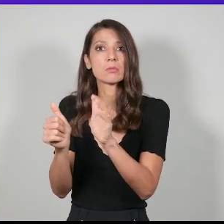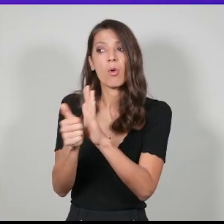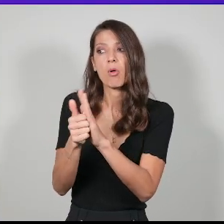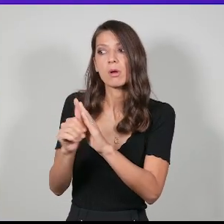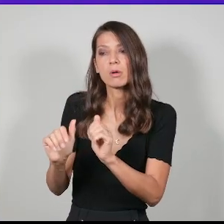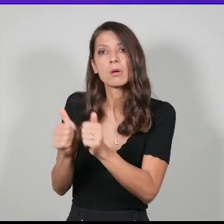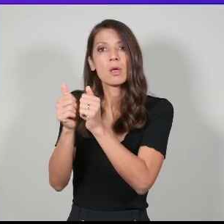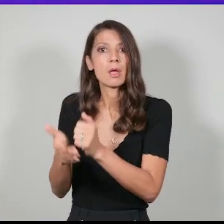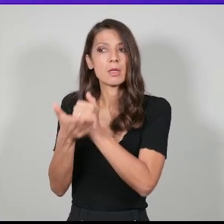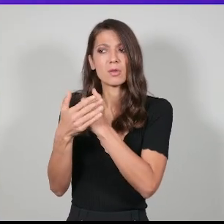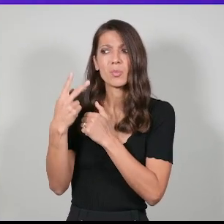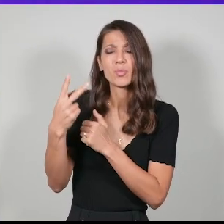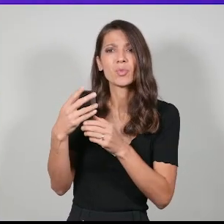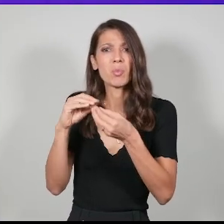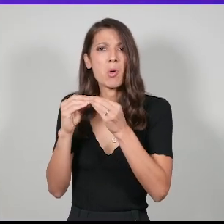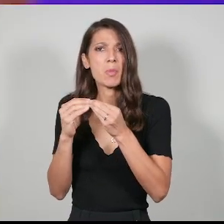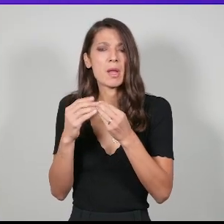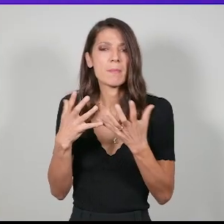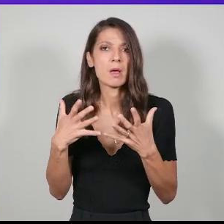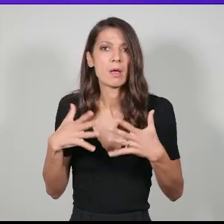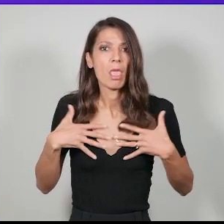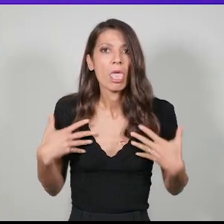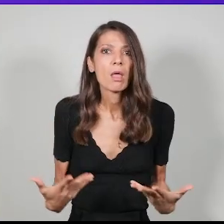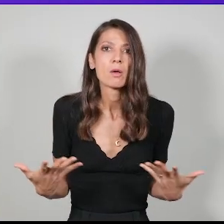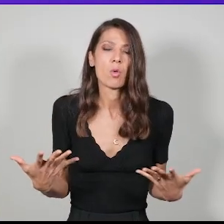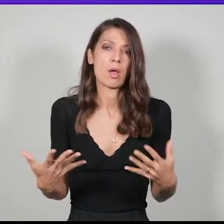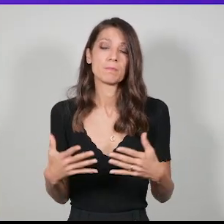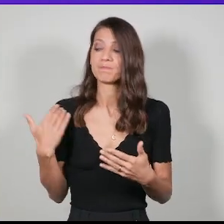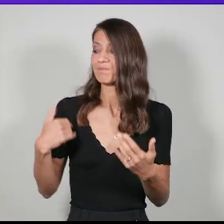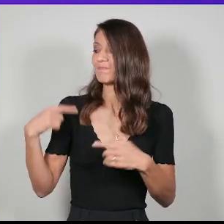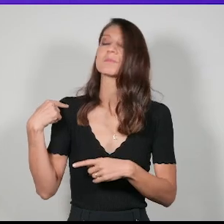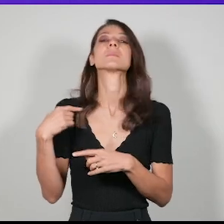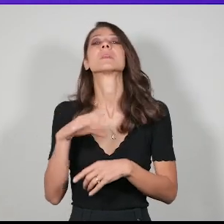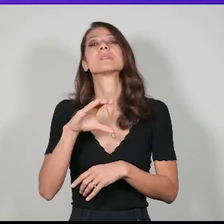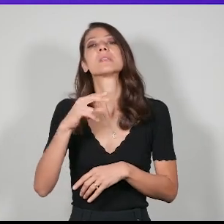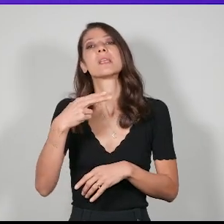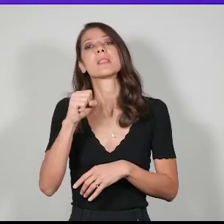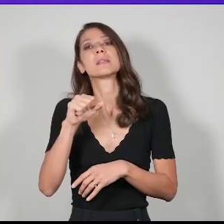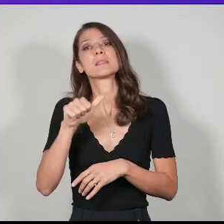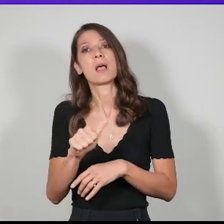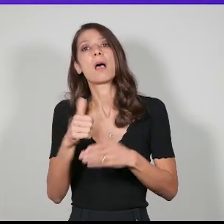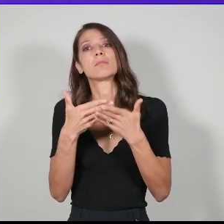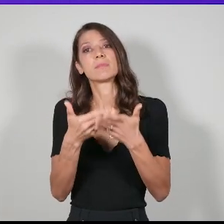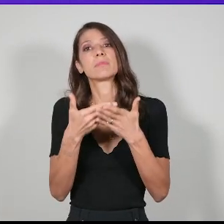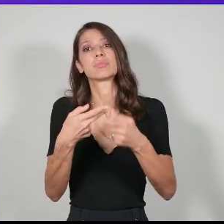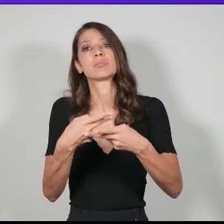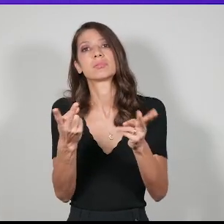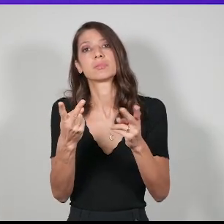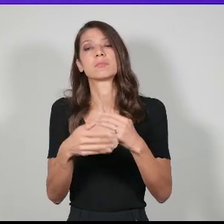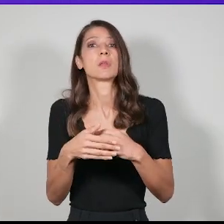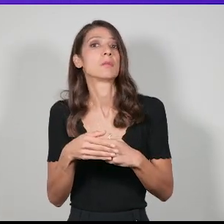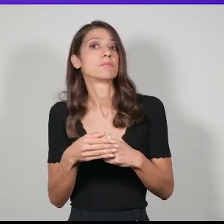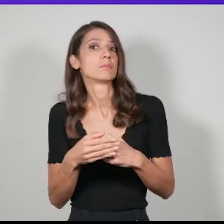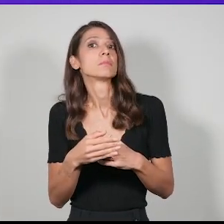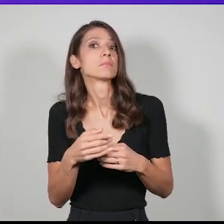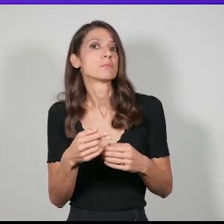le conseil scientifique de la CNSA a apporté il y a quelques mois un avis, c'était son deuxième avis, sur les aidants, la place des aidants,